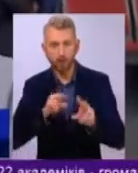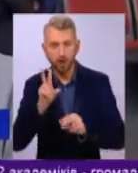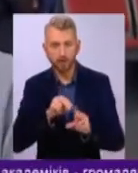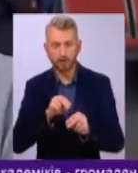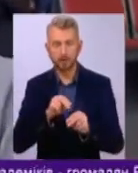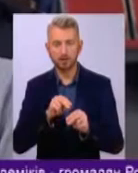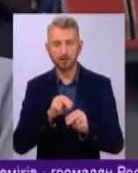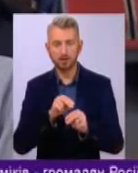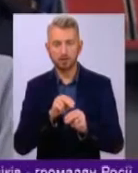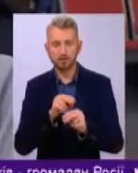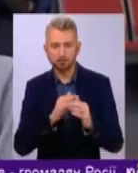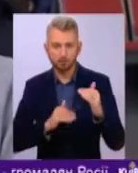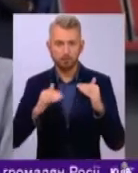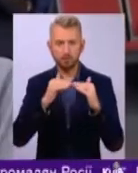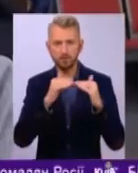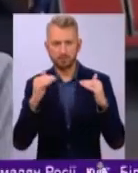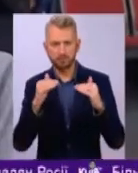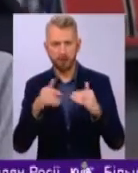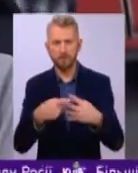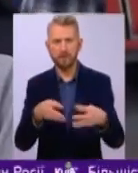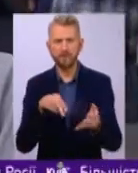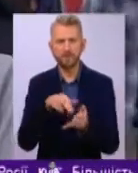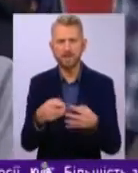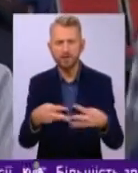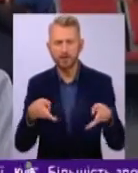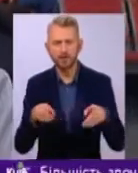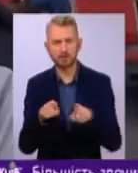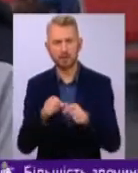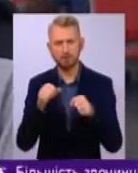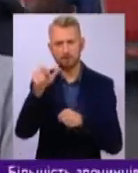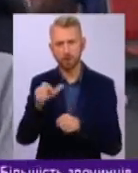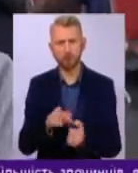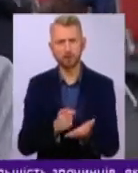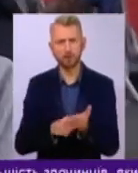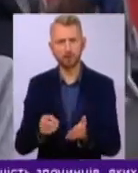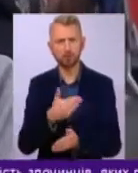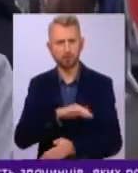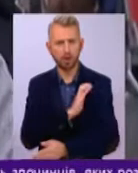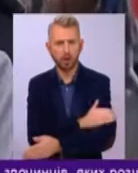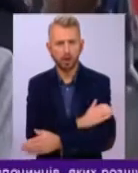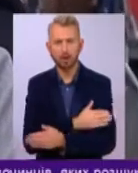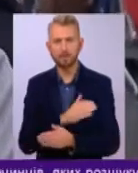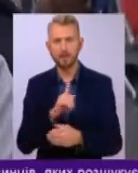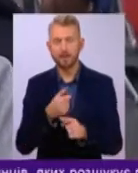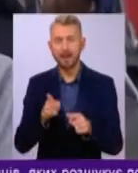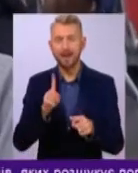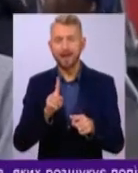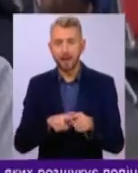выйти на такой арене в ринг с таким боксером и доказать, что мы сильнее, И за этим боем стоит